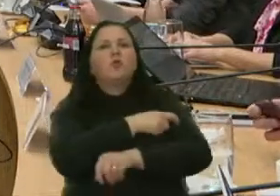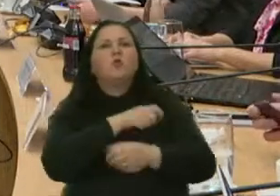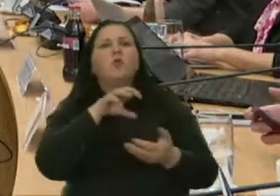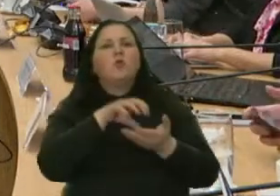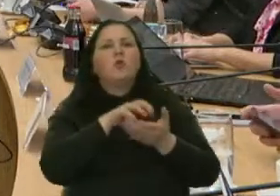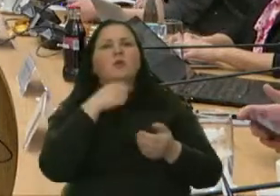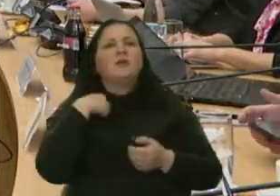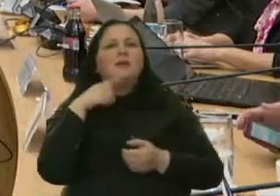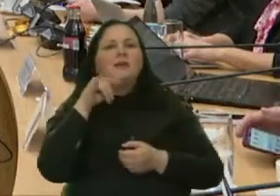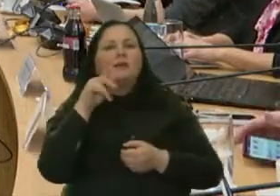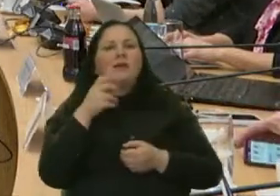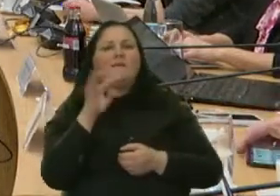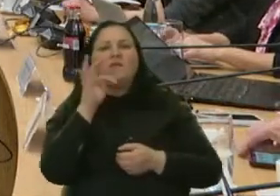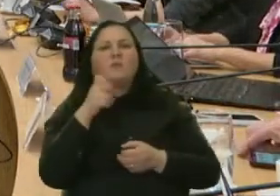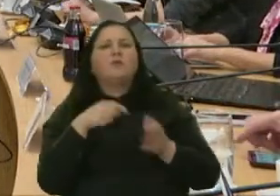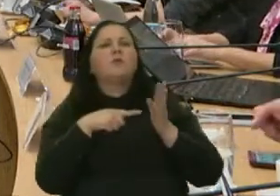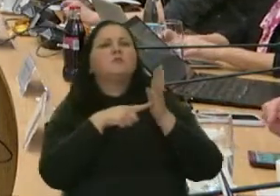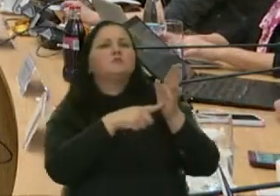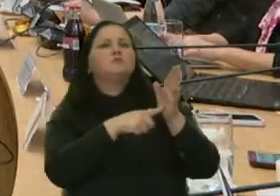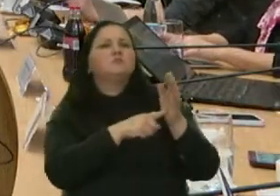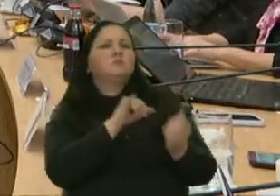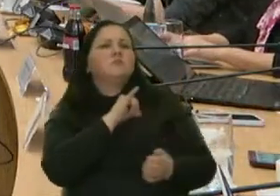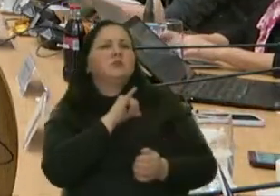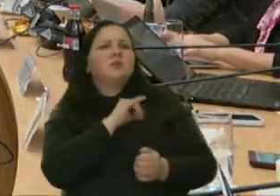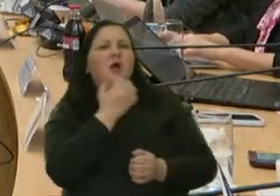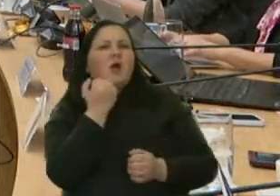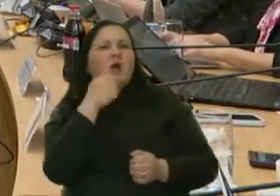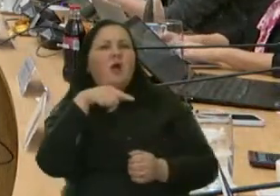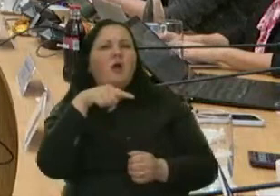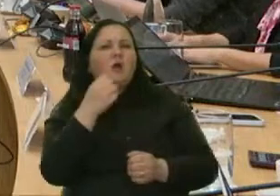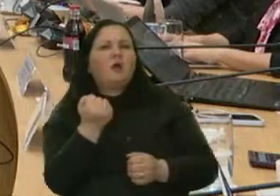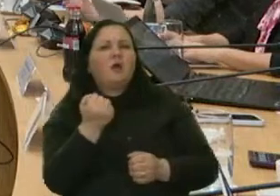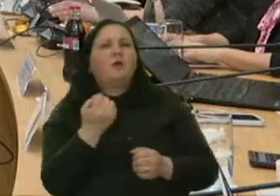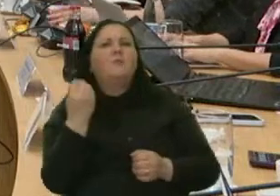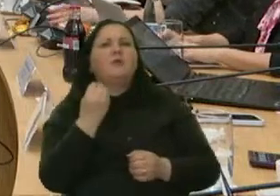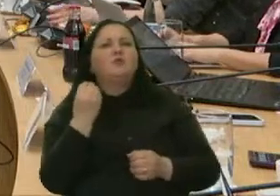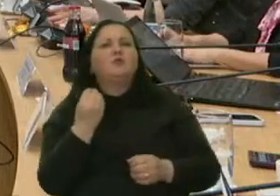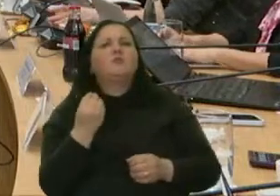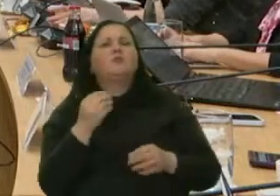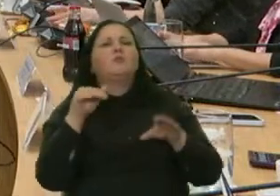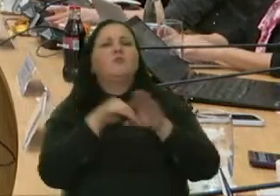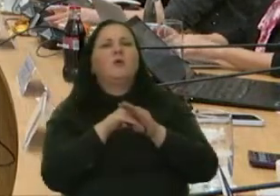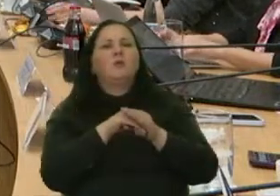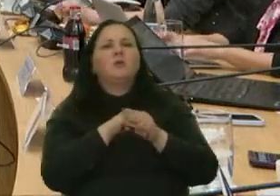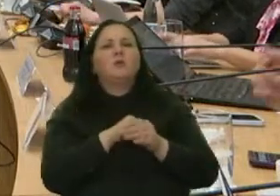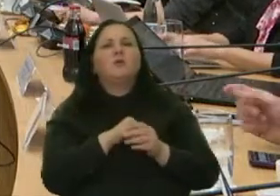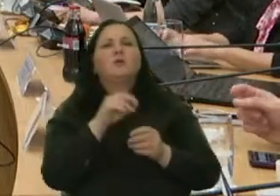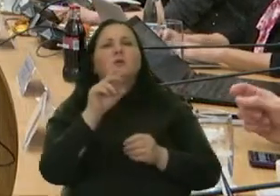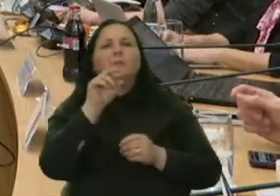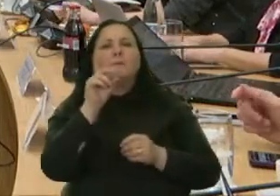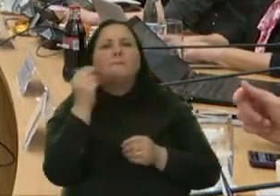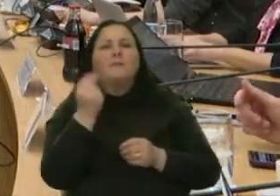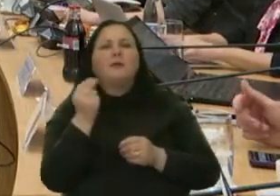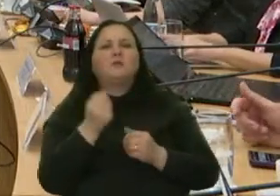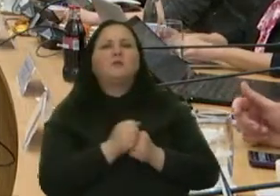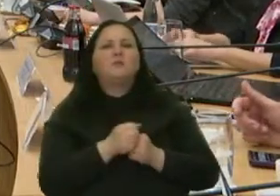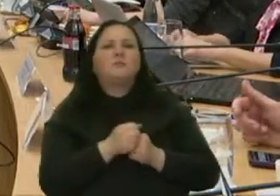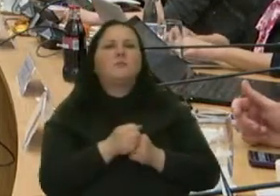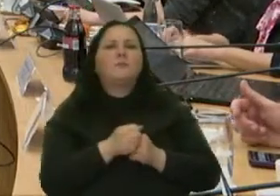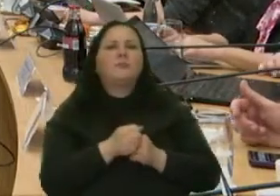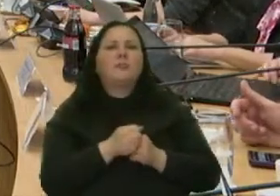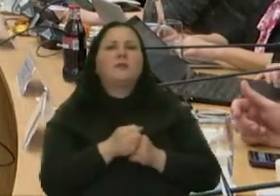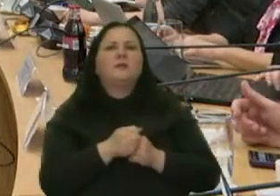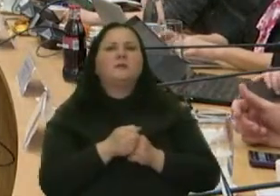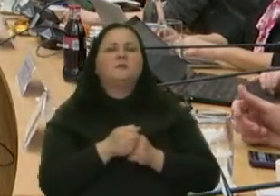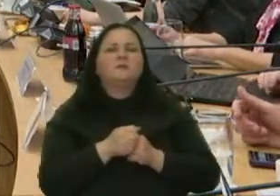Liga Florin pentru a reprezenta interesele în aga cu mandat de a vota pentru dacă mai sunt alte propuneri vă rog doamna consilier